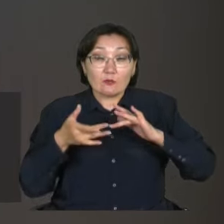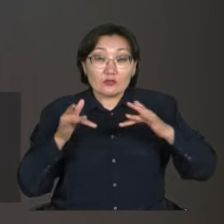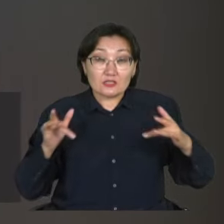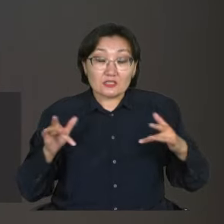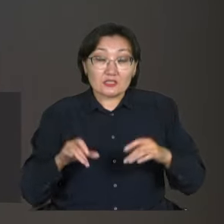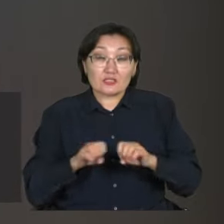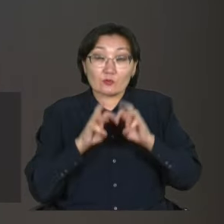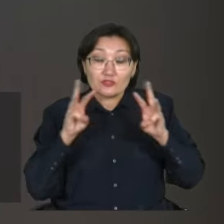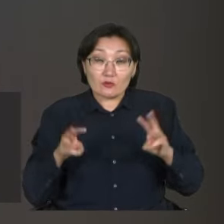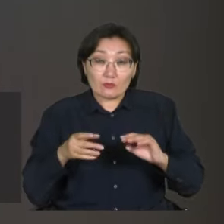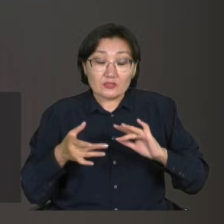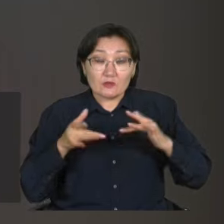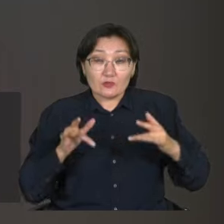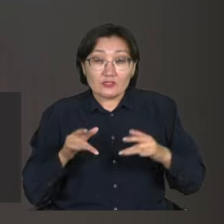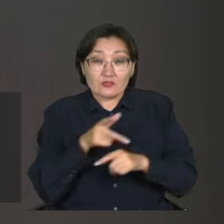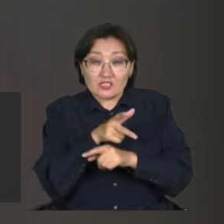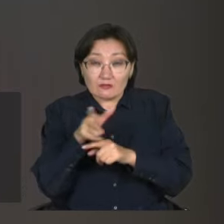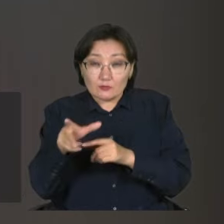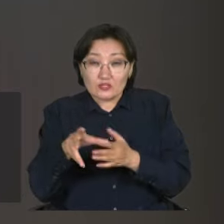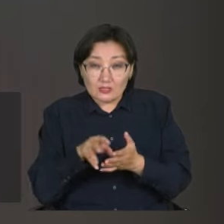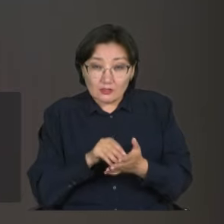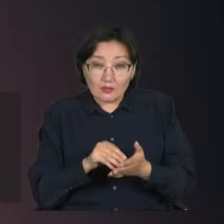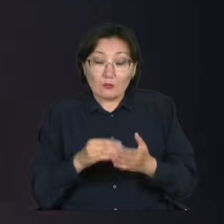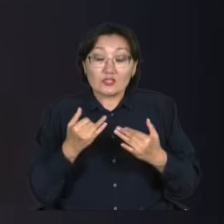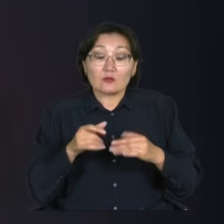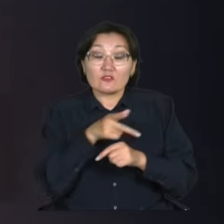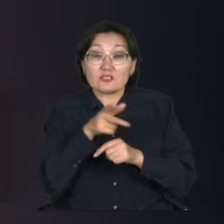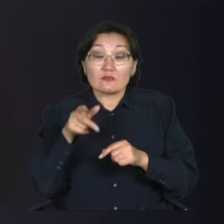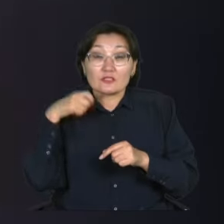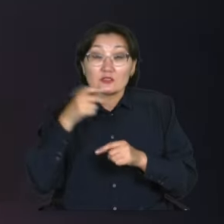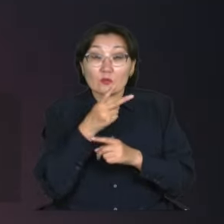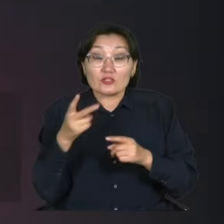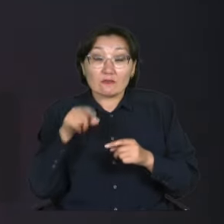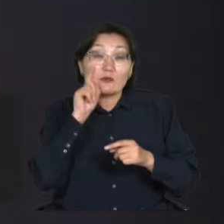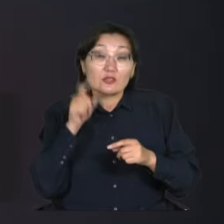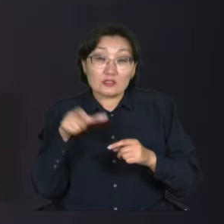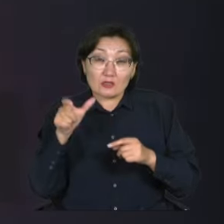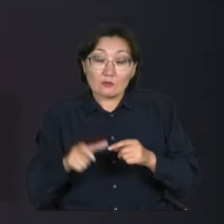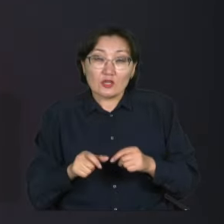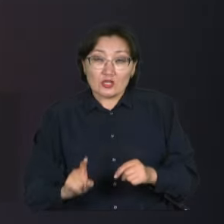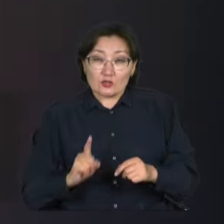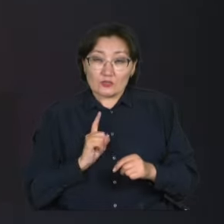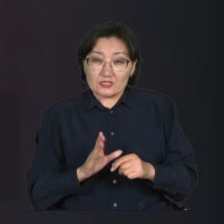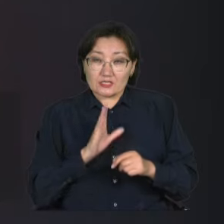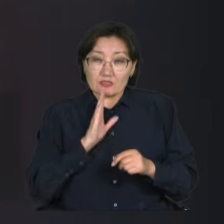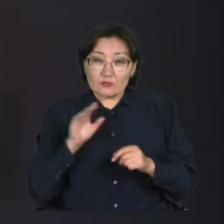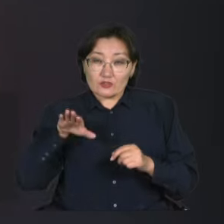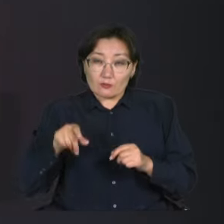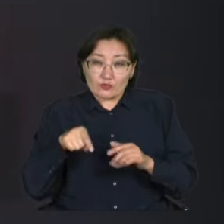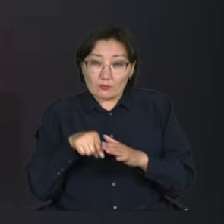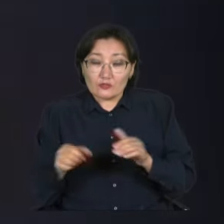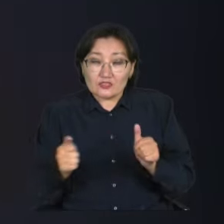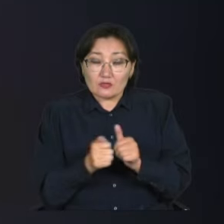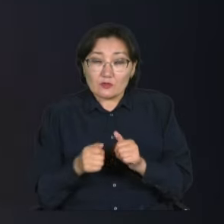сетях распространилось видео с камеры видеонаблюдения. На кадрах видно, как молодой человек поджидает девушку в подъезде, а